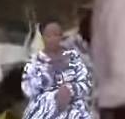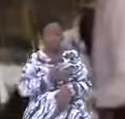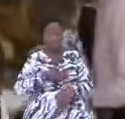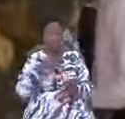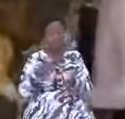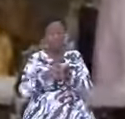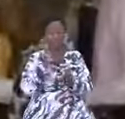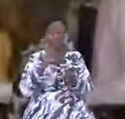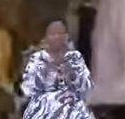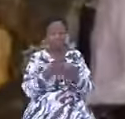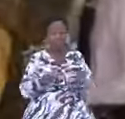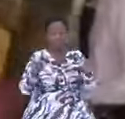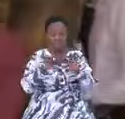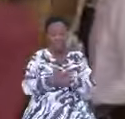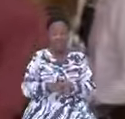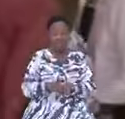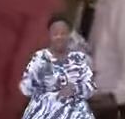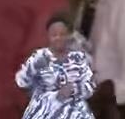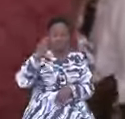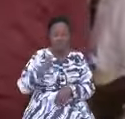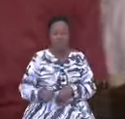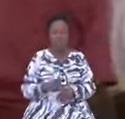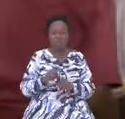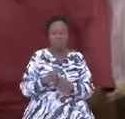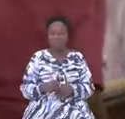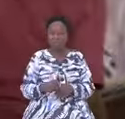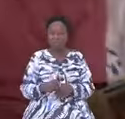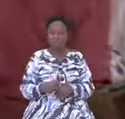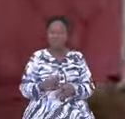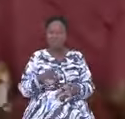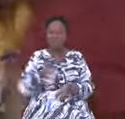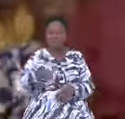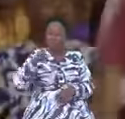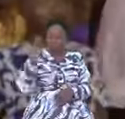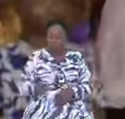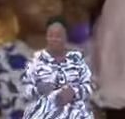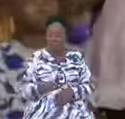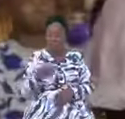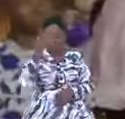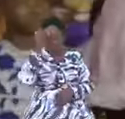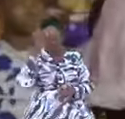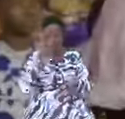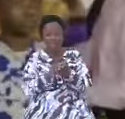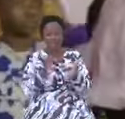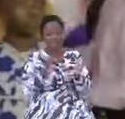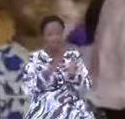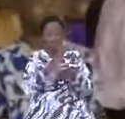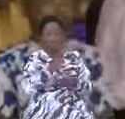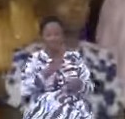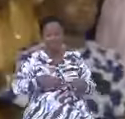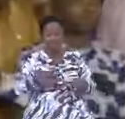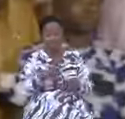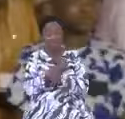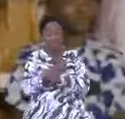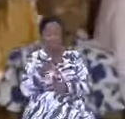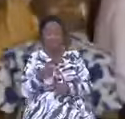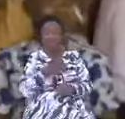c'est une personne très important et tu as plus la mer décision de ta vie